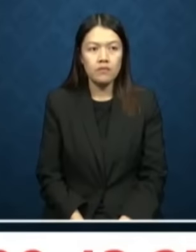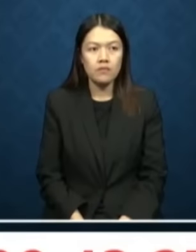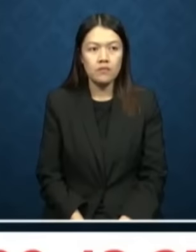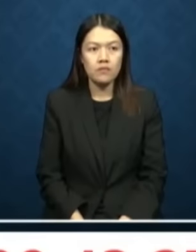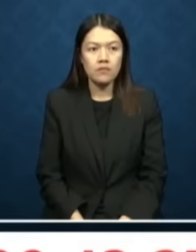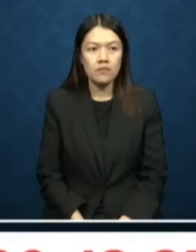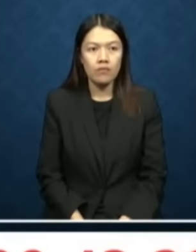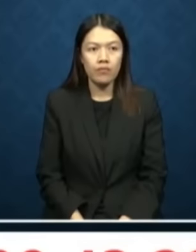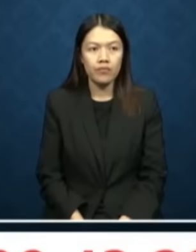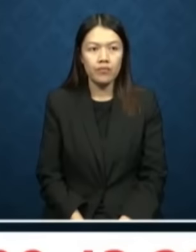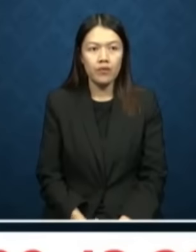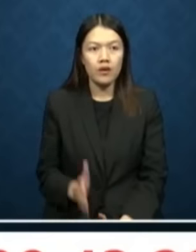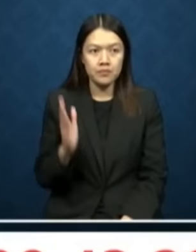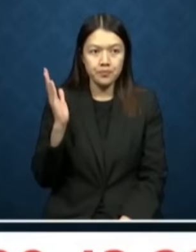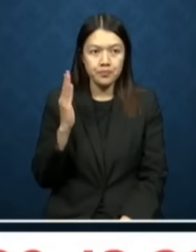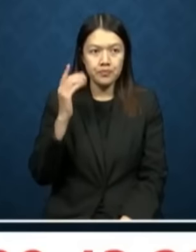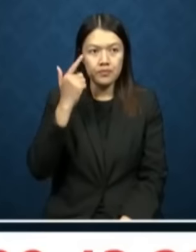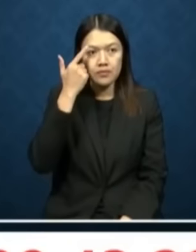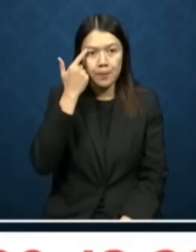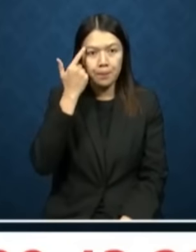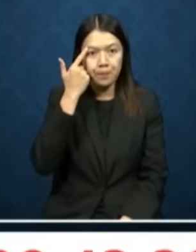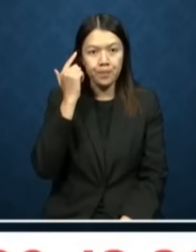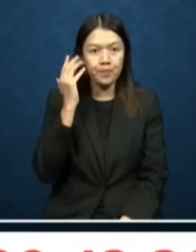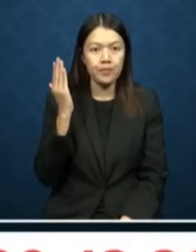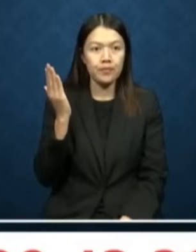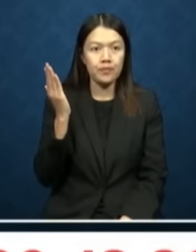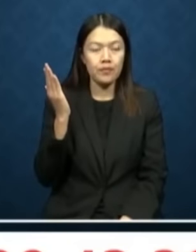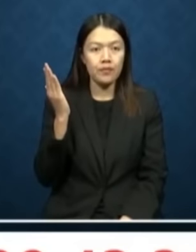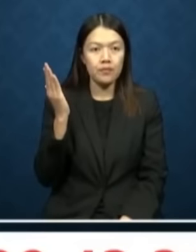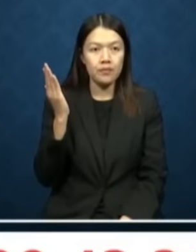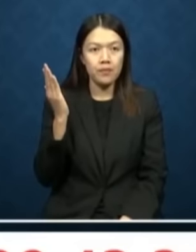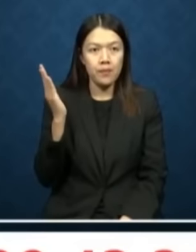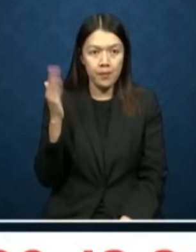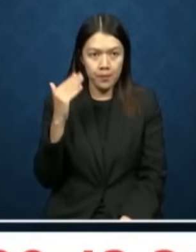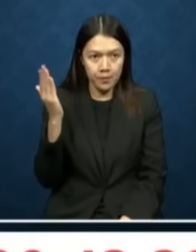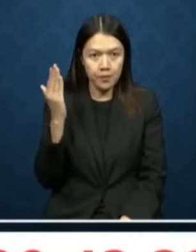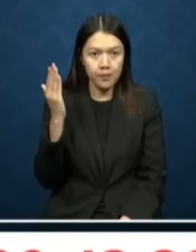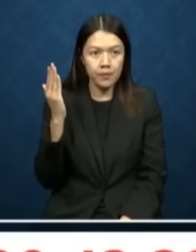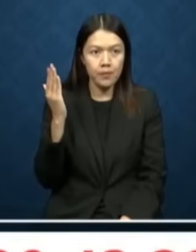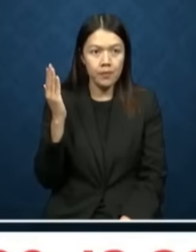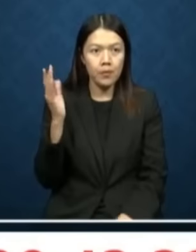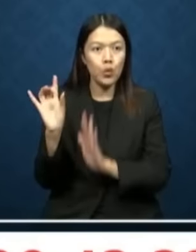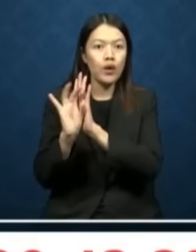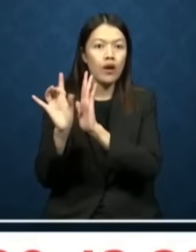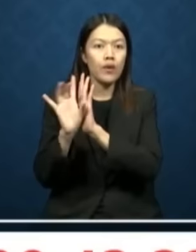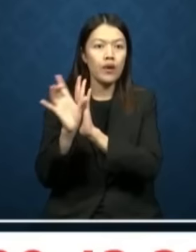ที่เป็นหน้าดำครับสุดท้ายนะครับขออนุญาตไปได้เลยครับสุดท้ายเลยครับสุดท้าย